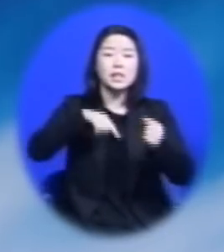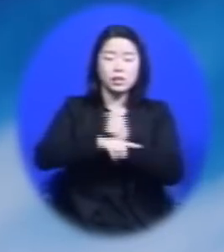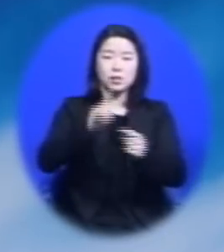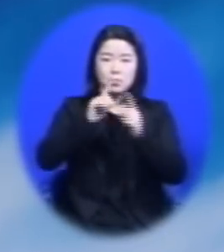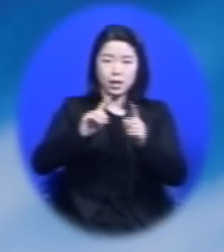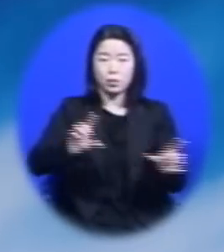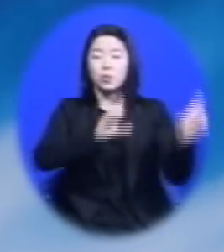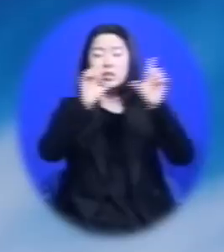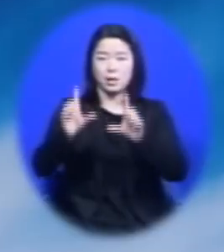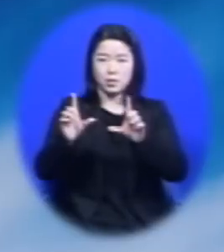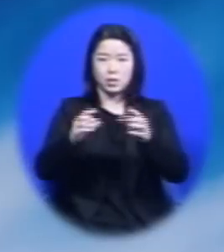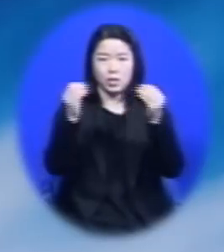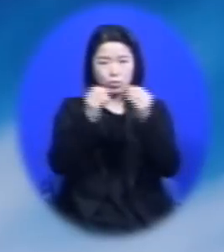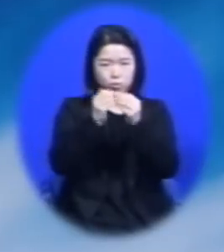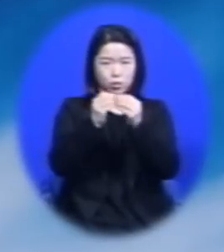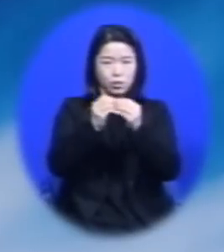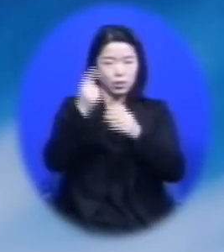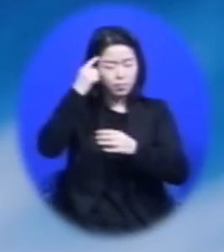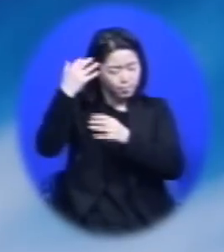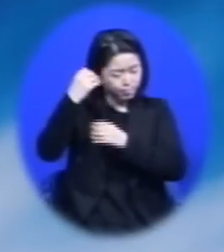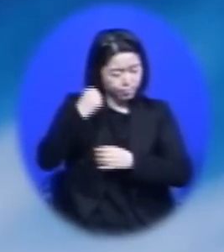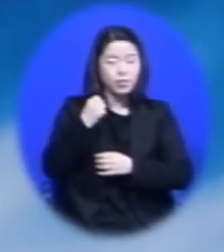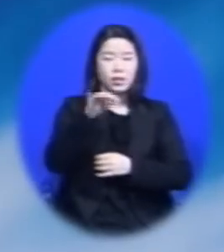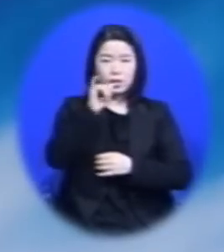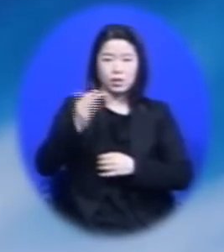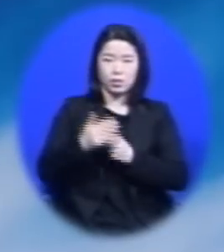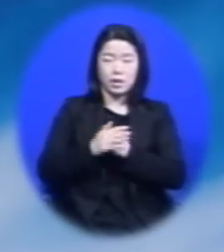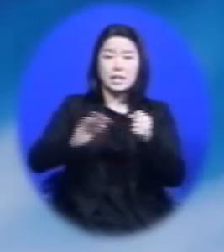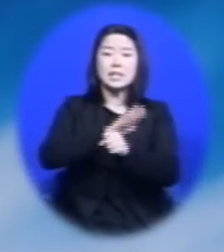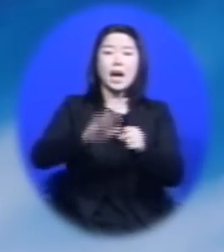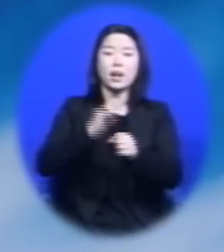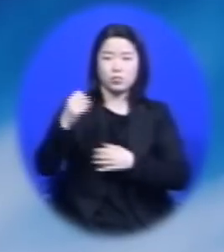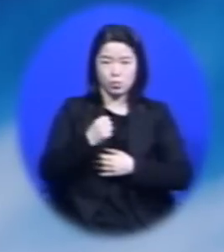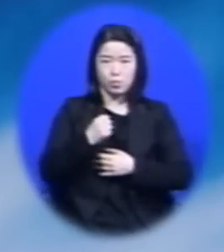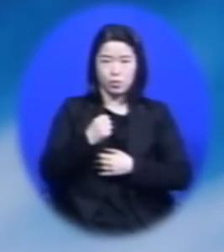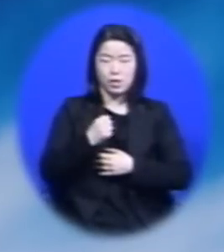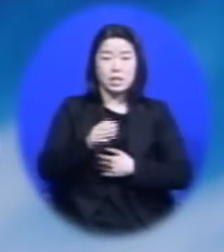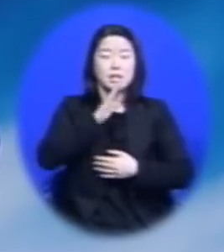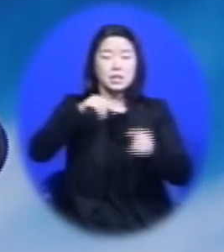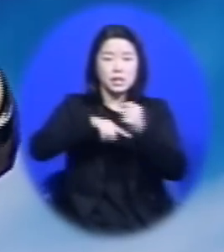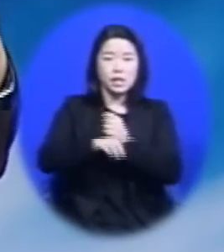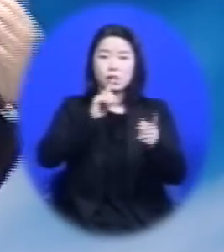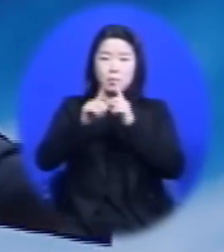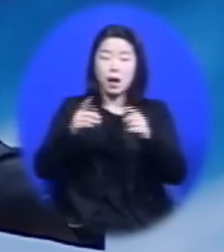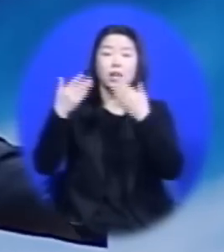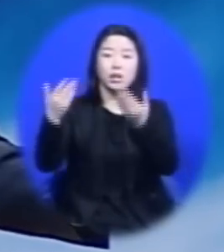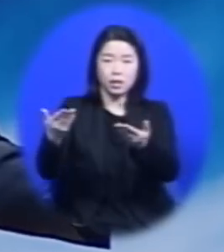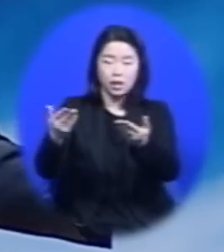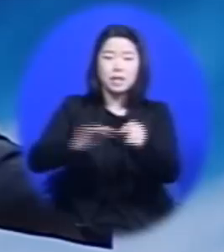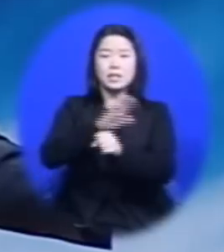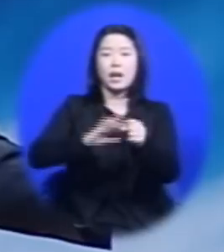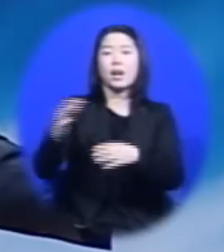살면서이 구조를 명심해야 돼요 사랑으로라고 진리를 말하되 사랑으로